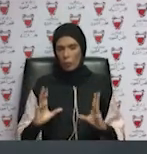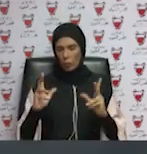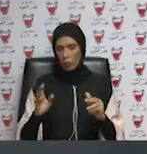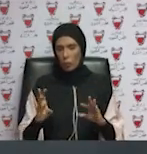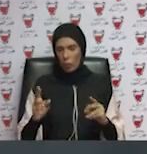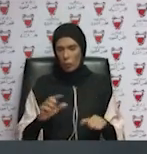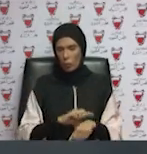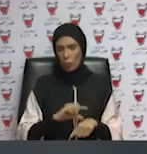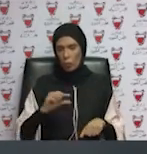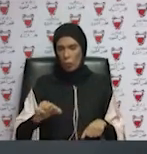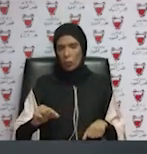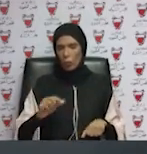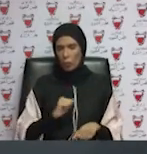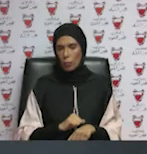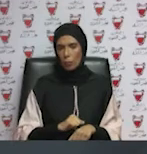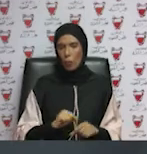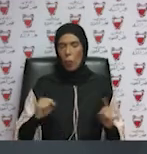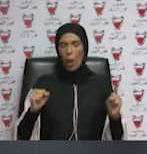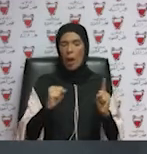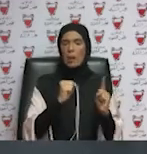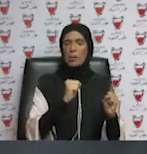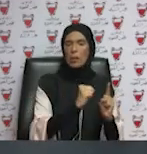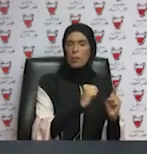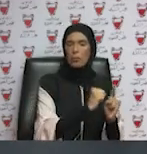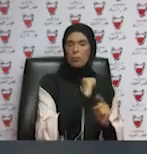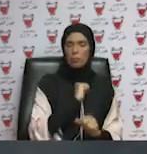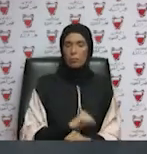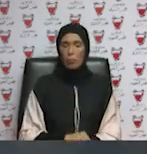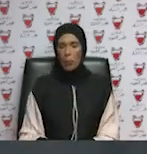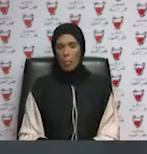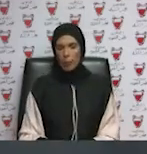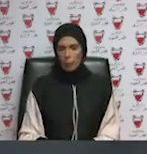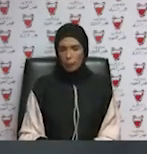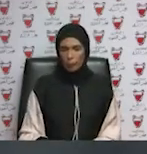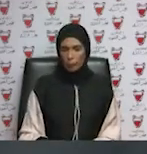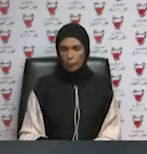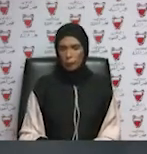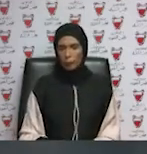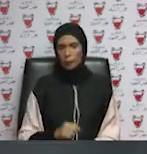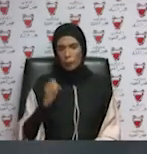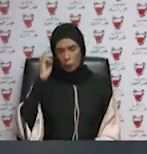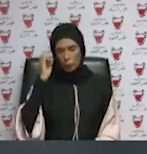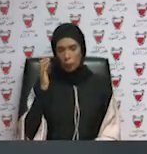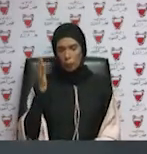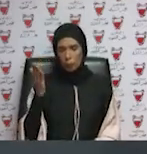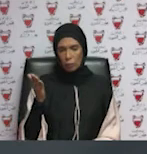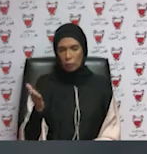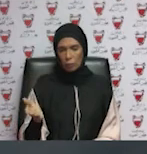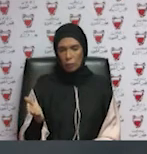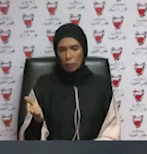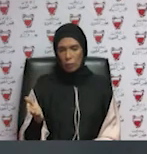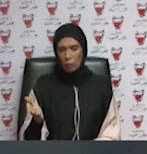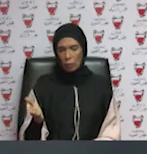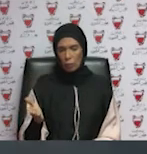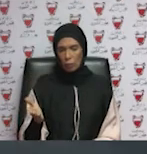من الأطباء والأخصائيين. لذا فإن هذا المقترح بإنشاء مجلس